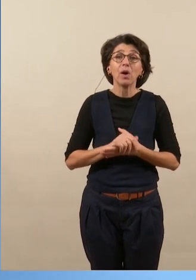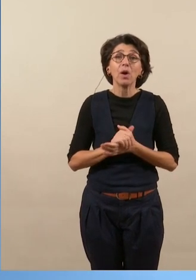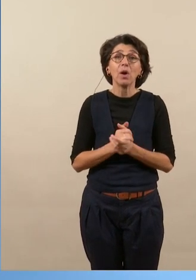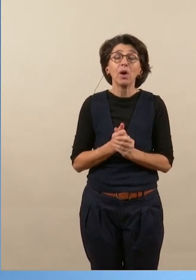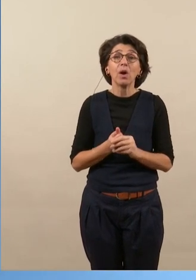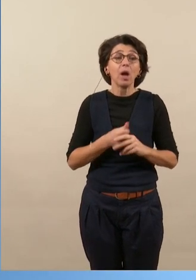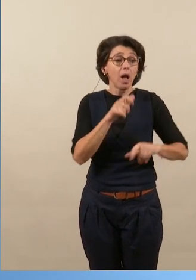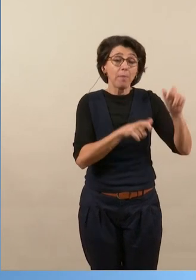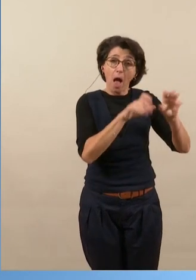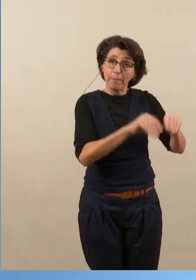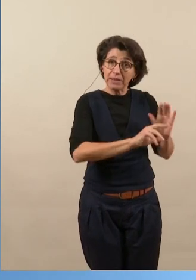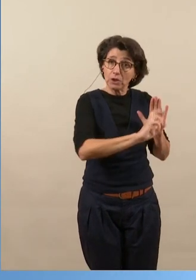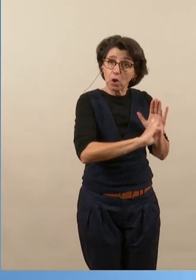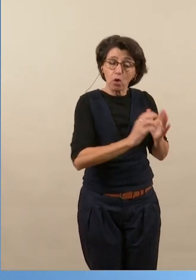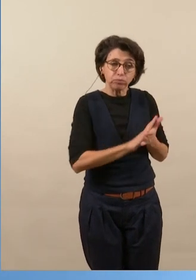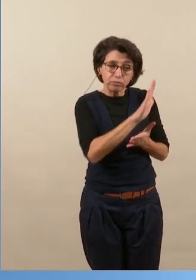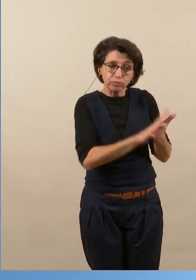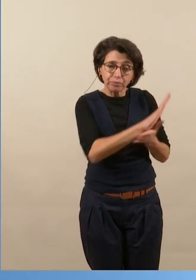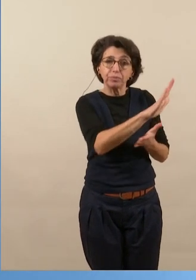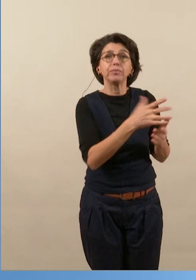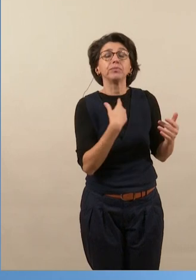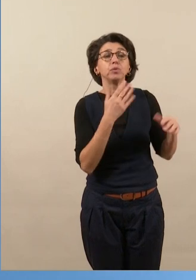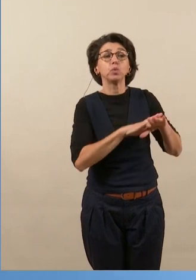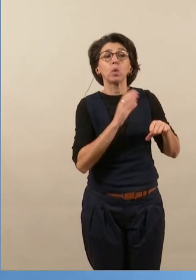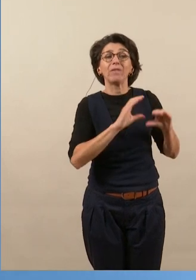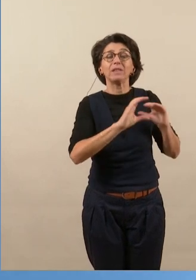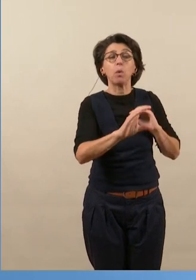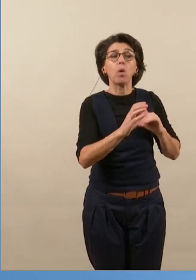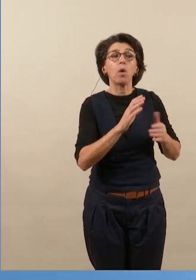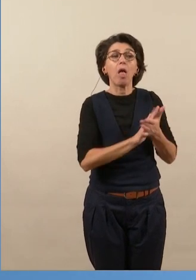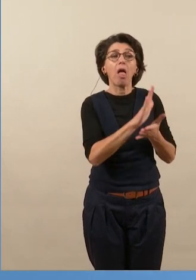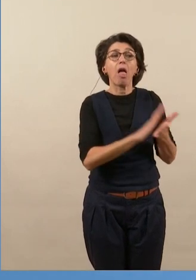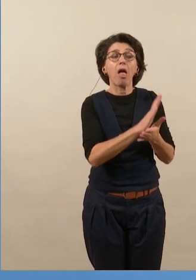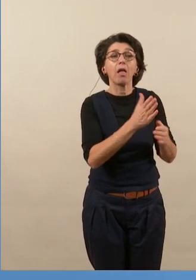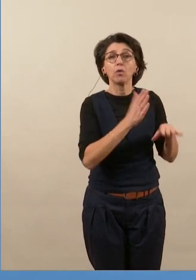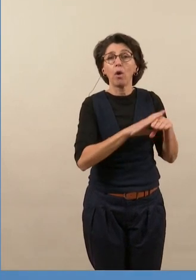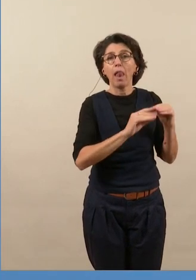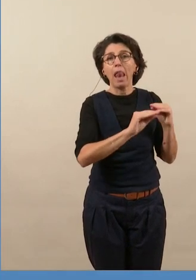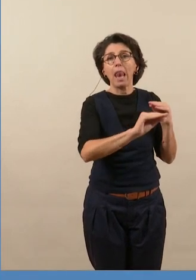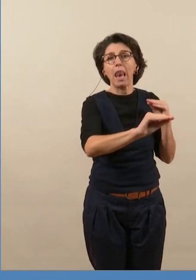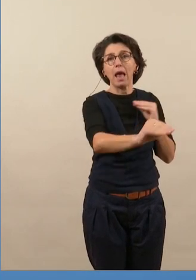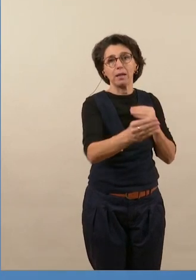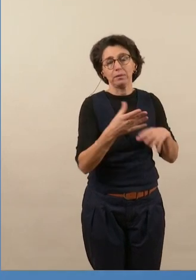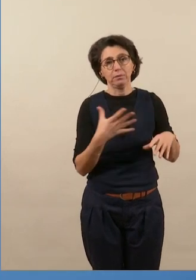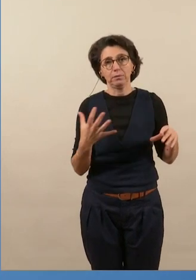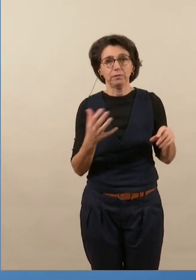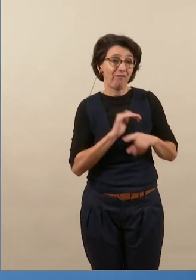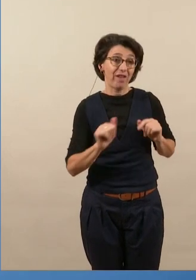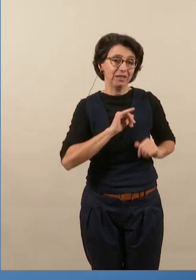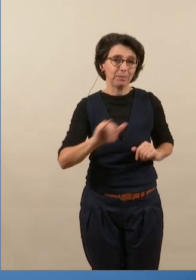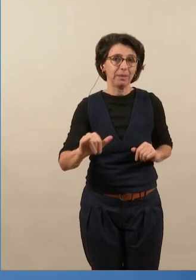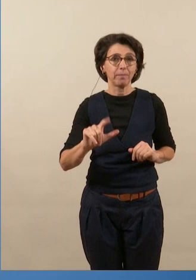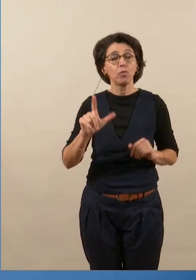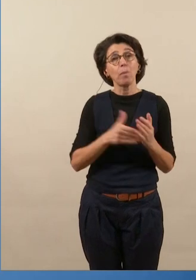gobloise et au grenoblois concernant les investissements majeurs se succède pour au final ne jamais se matérialiser 2021 58 millions